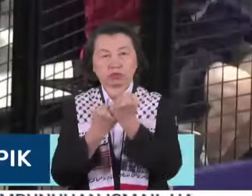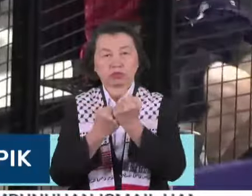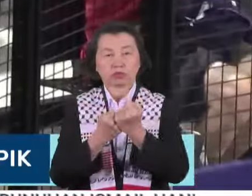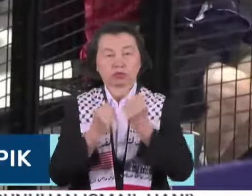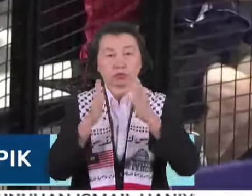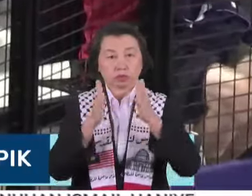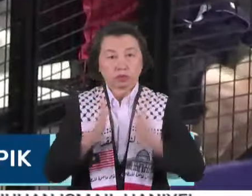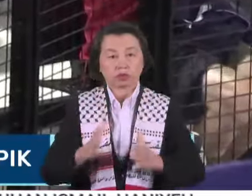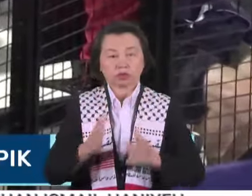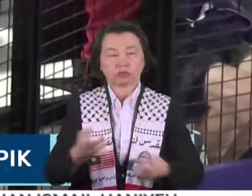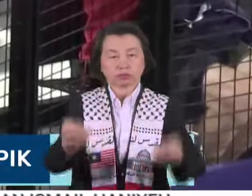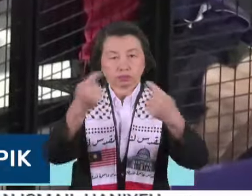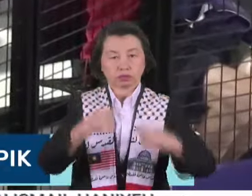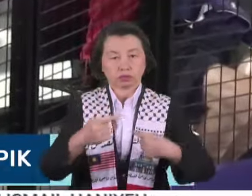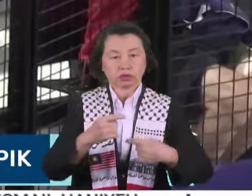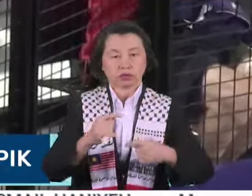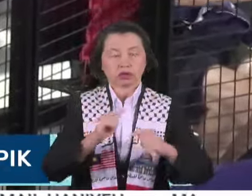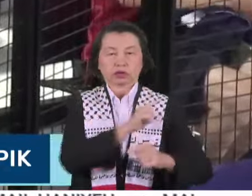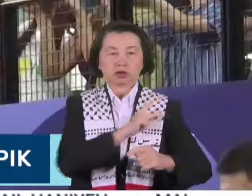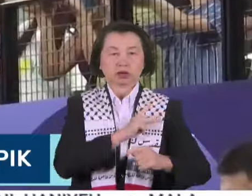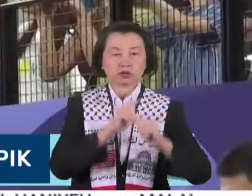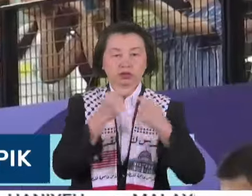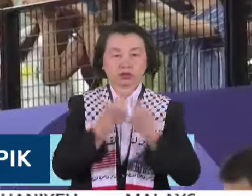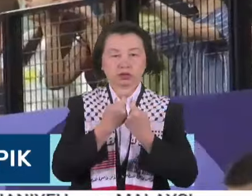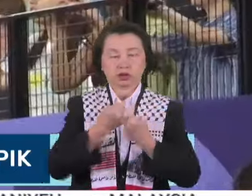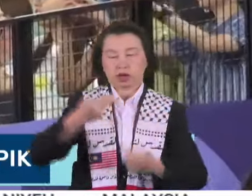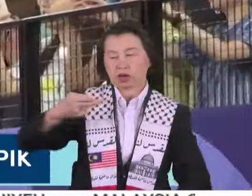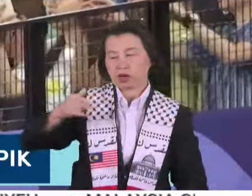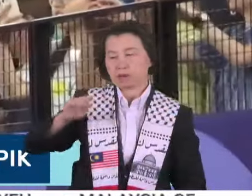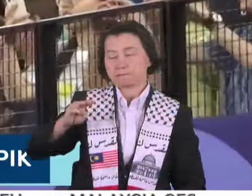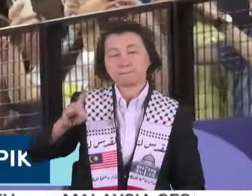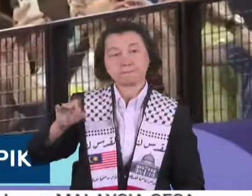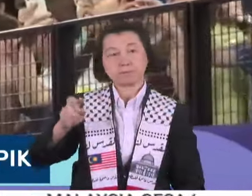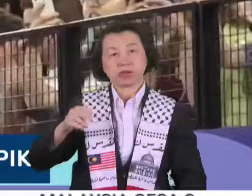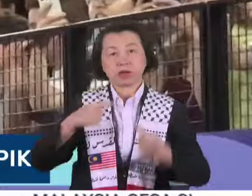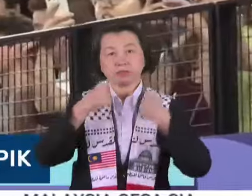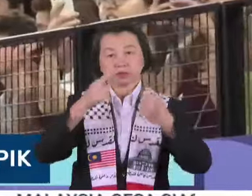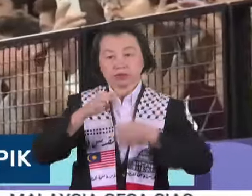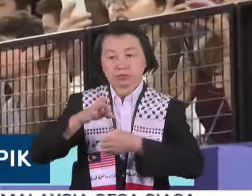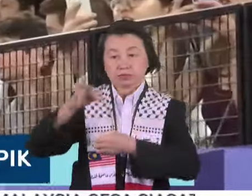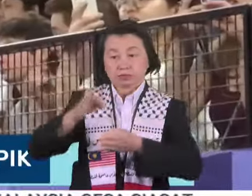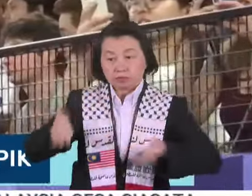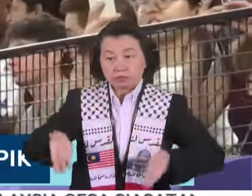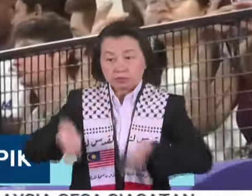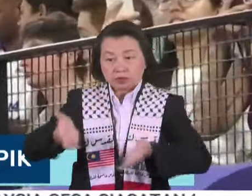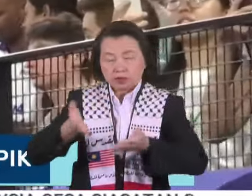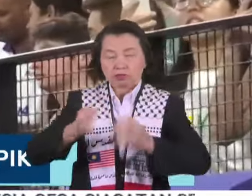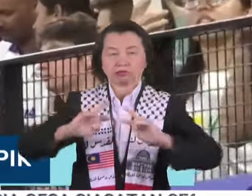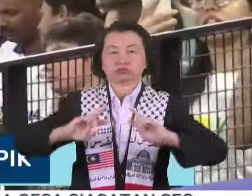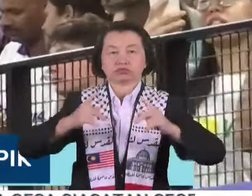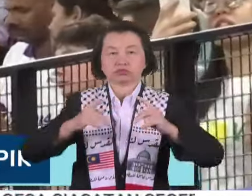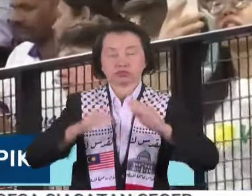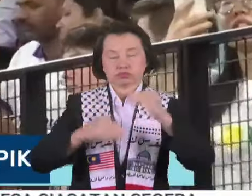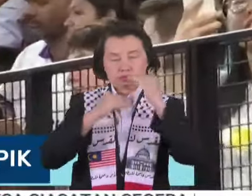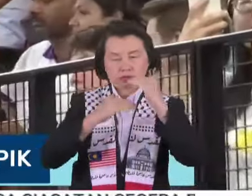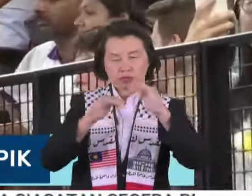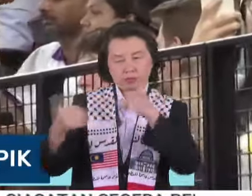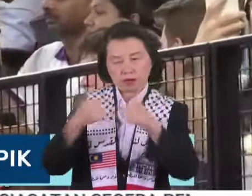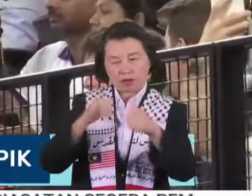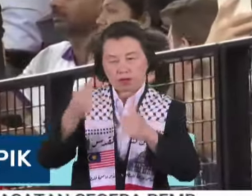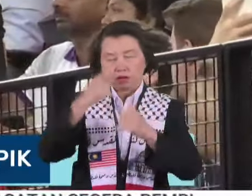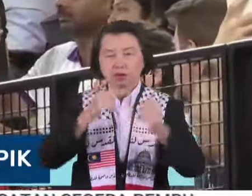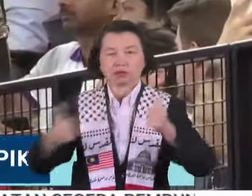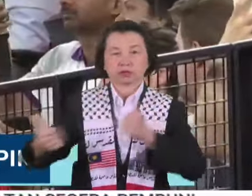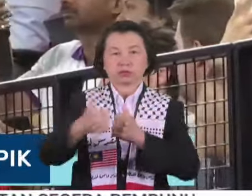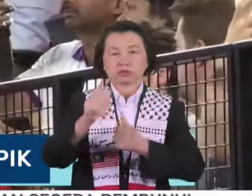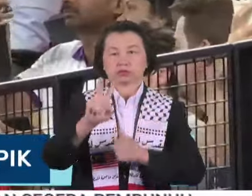penyokong termasuk kehadiran ketua kontinjen Dato' Hamidah Mohamad Amin berjaya menaikkan semangat mereka dan meningkatkan tahap permainan mereka untuk